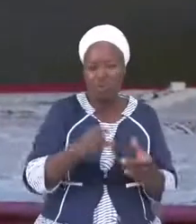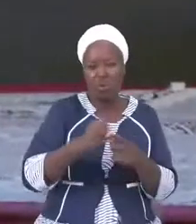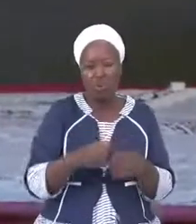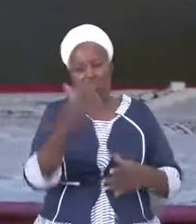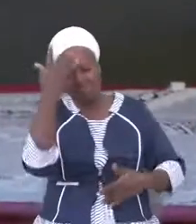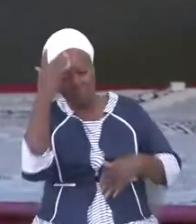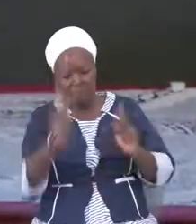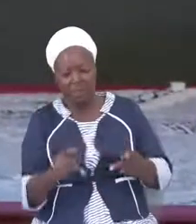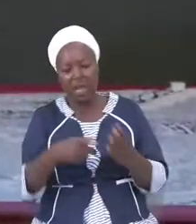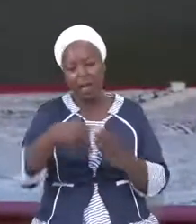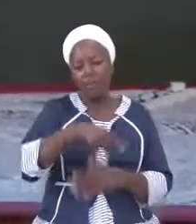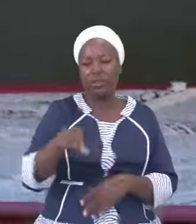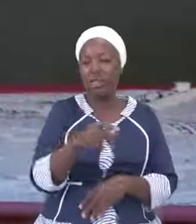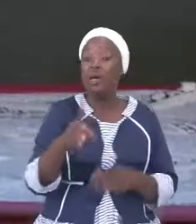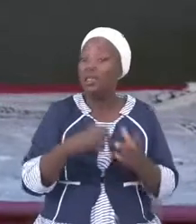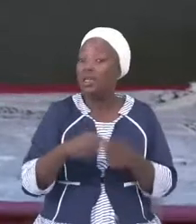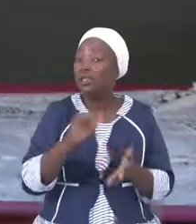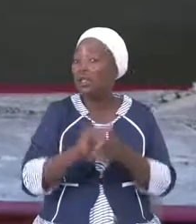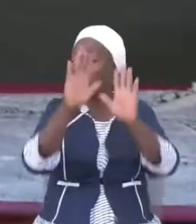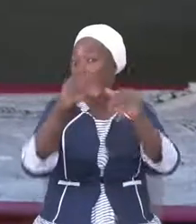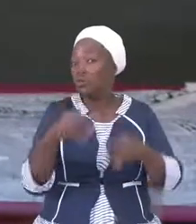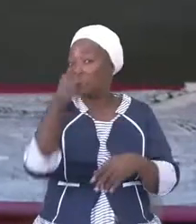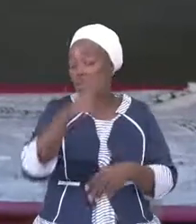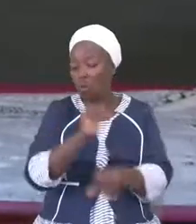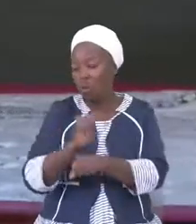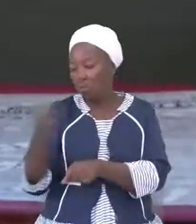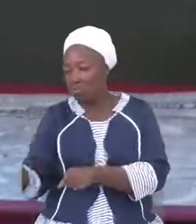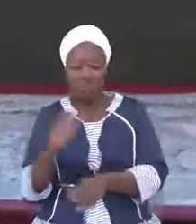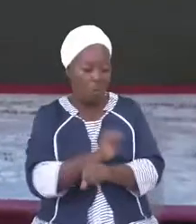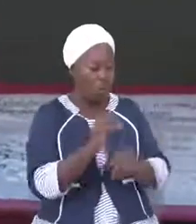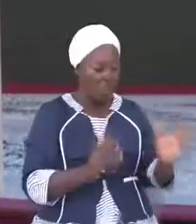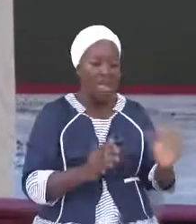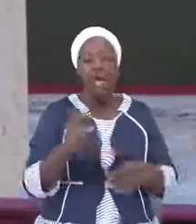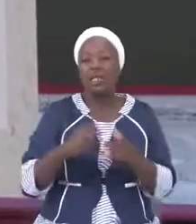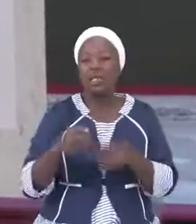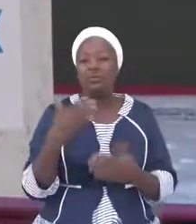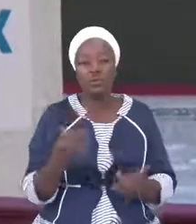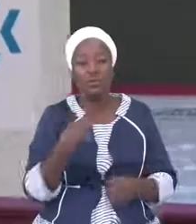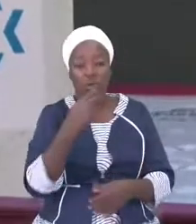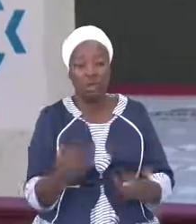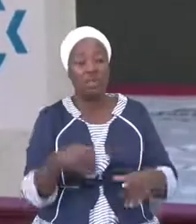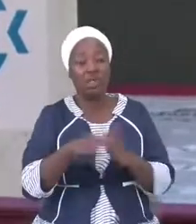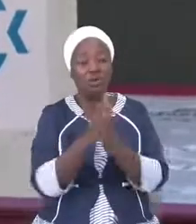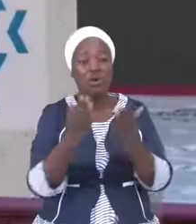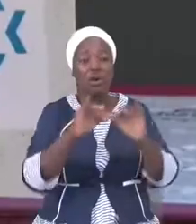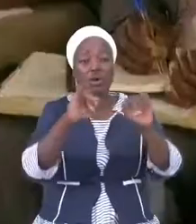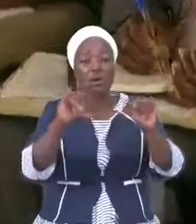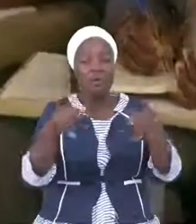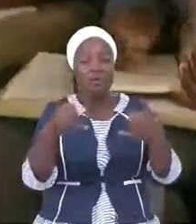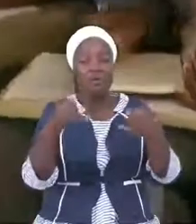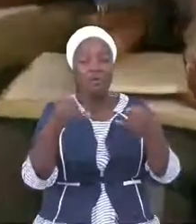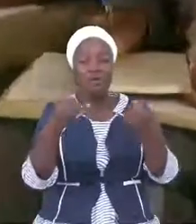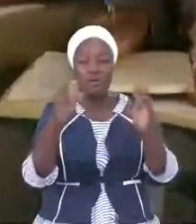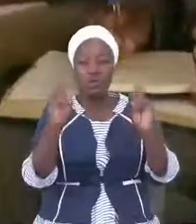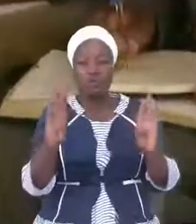d'Israël. Les merveilles de Dieu agissent de cette manière et d'autre manière. C'est pourquoi c'est dit en